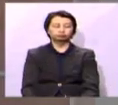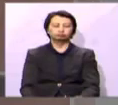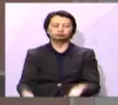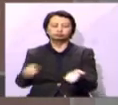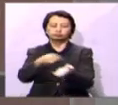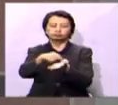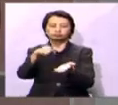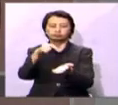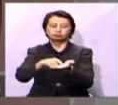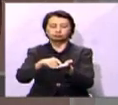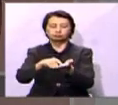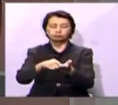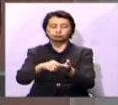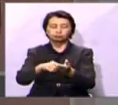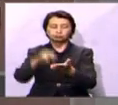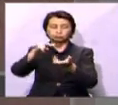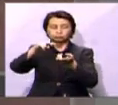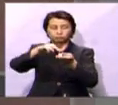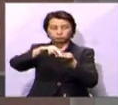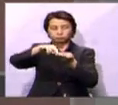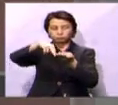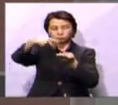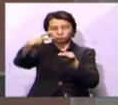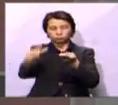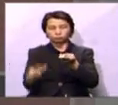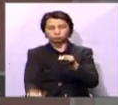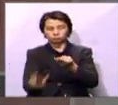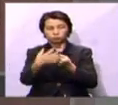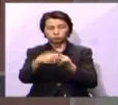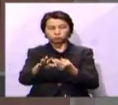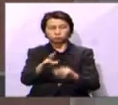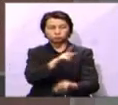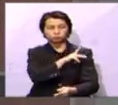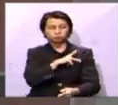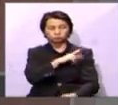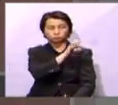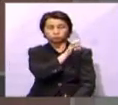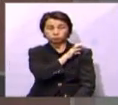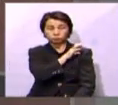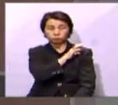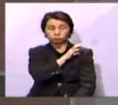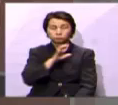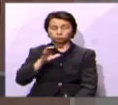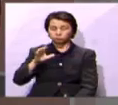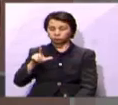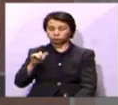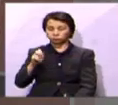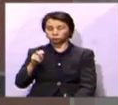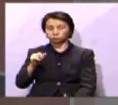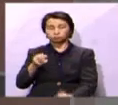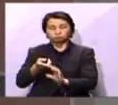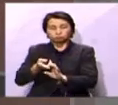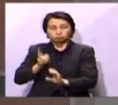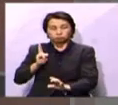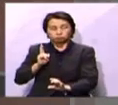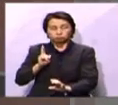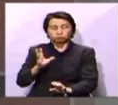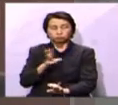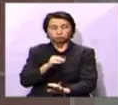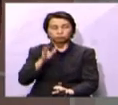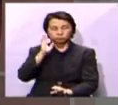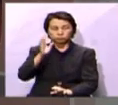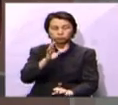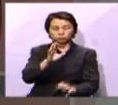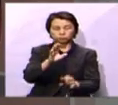Ini pula mengenai perkembangan skuad terjun elit negara setelah Ketua Jurulatih Yang Zhu Liang mengundur diri Christian Broca